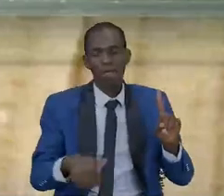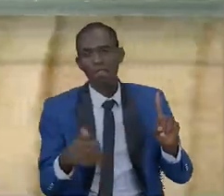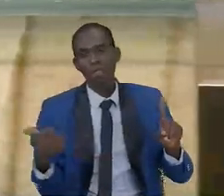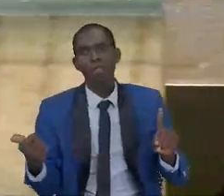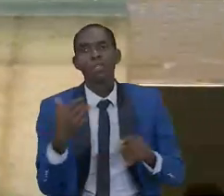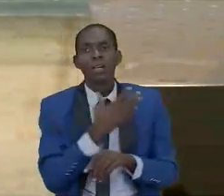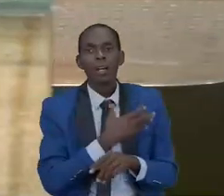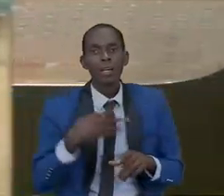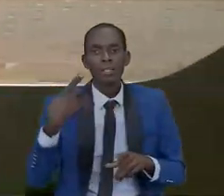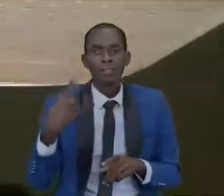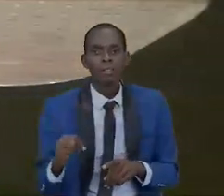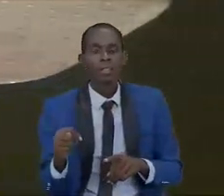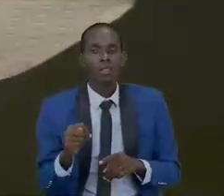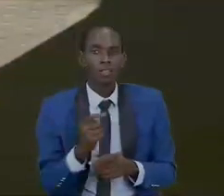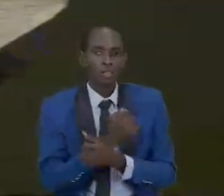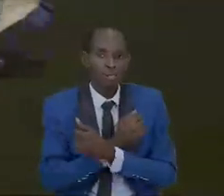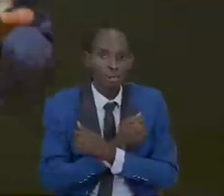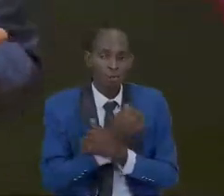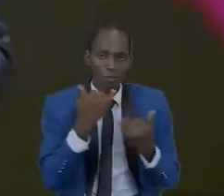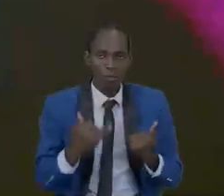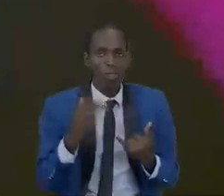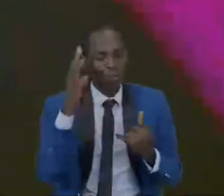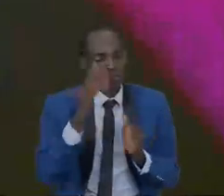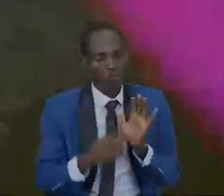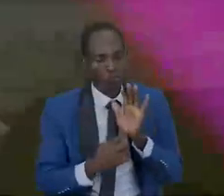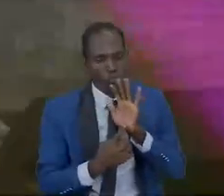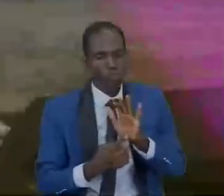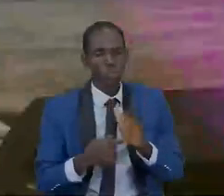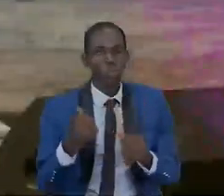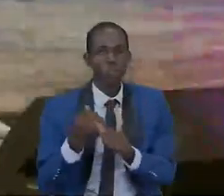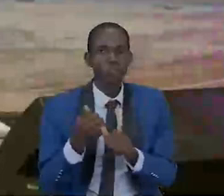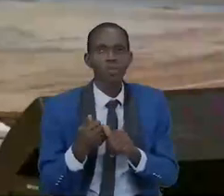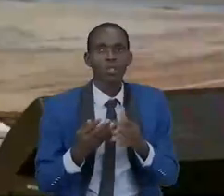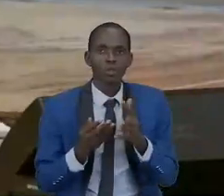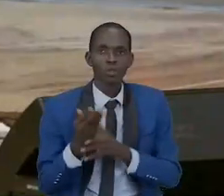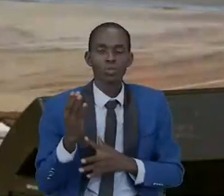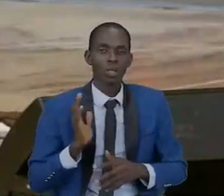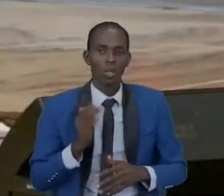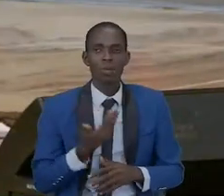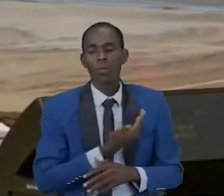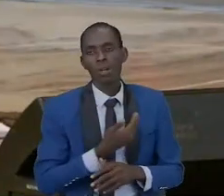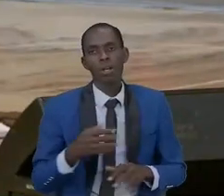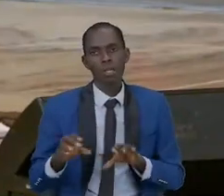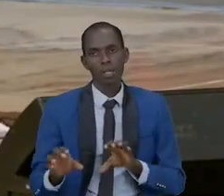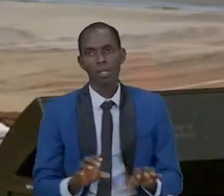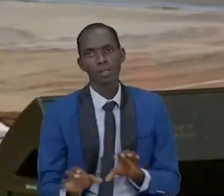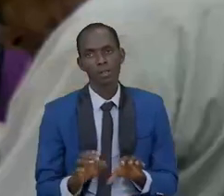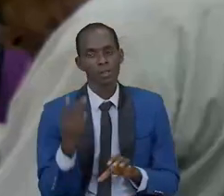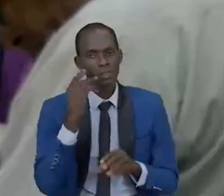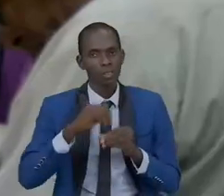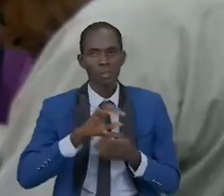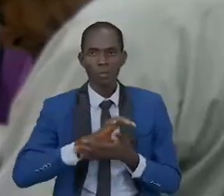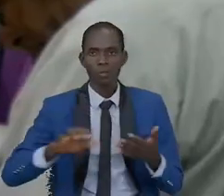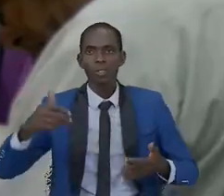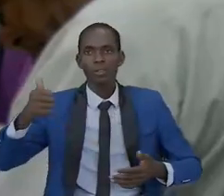les uns pour les autres maintenant l'amour va se révéler lui-même par les actions que nous posons verset 13 dans